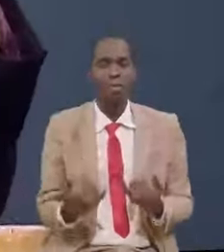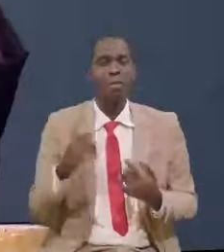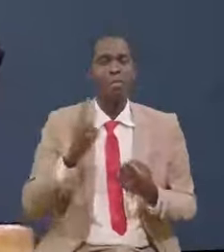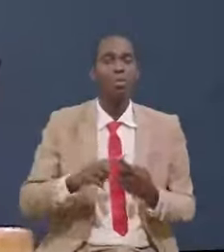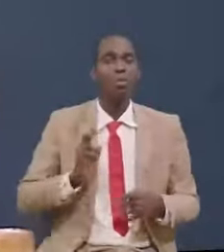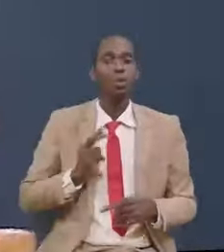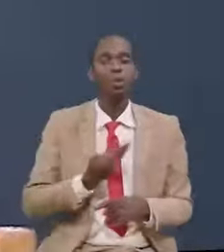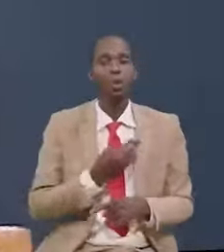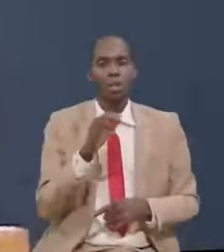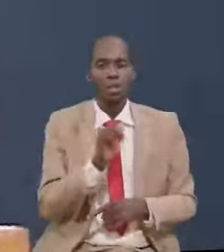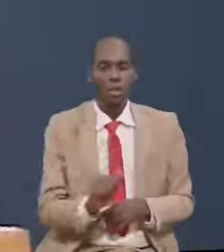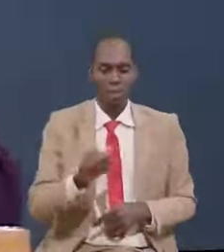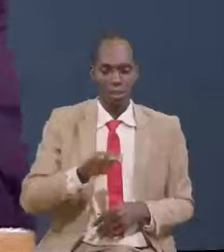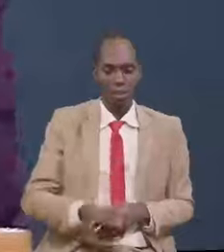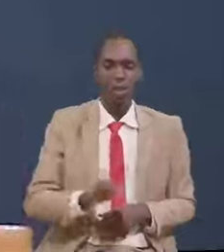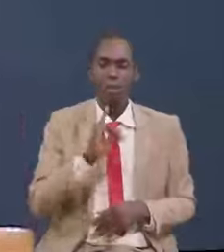Quand un enfant nous est né,